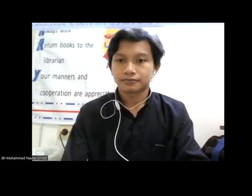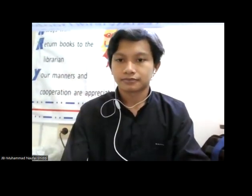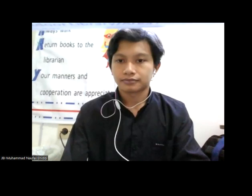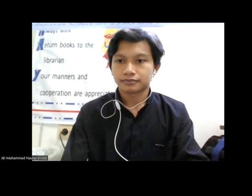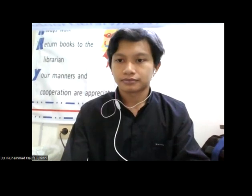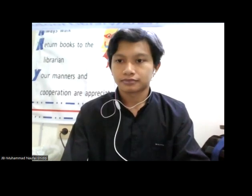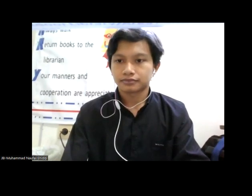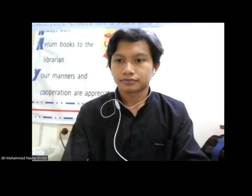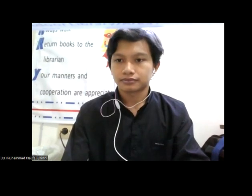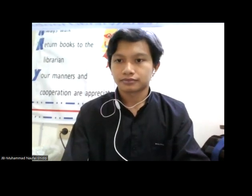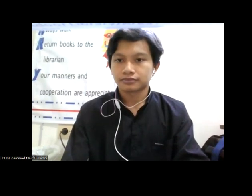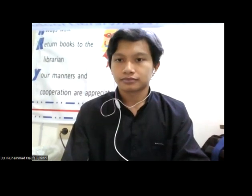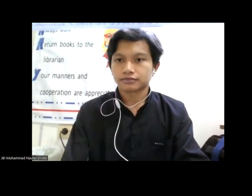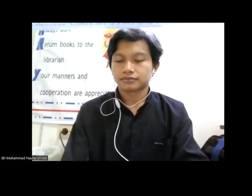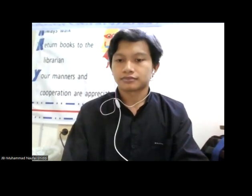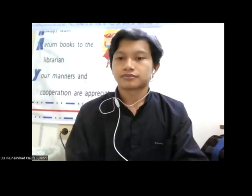oke